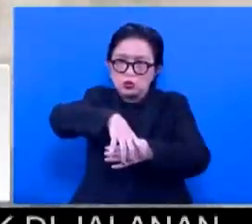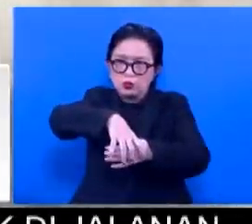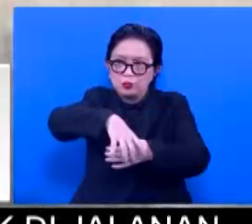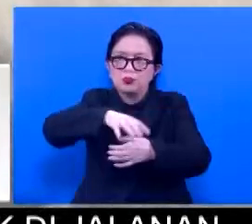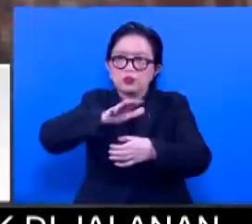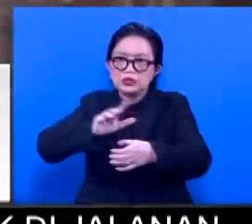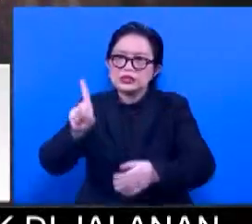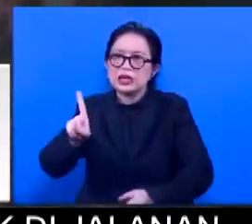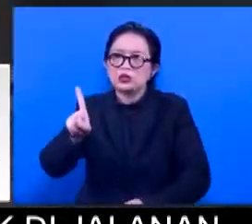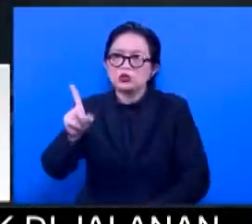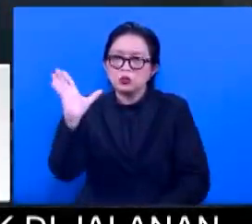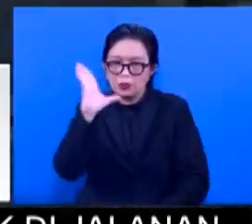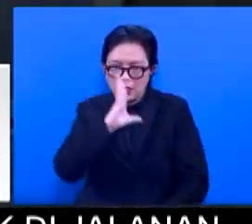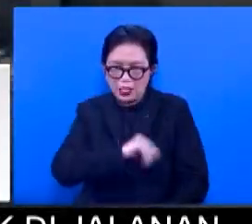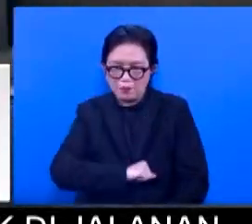sempurna.